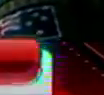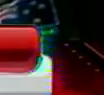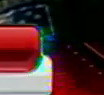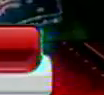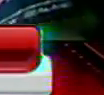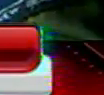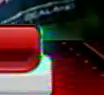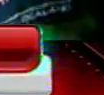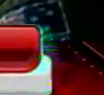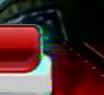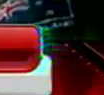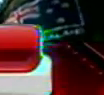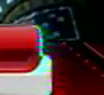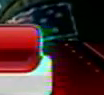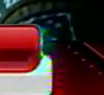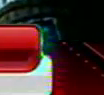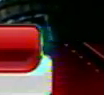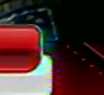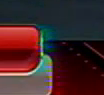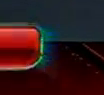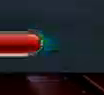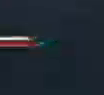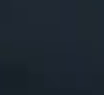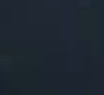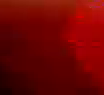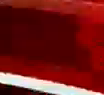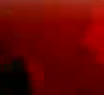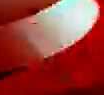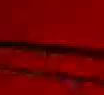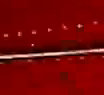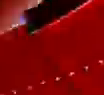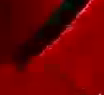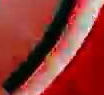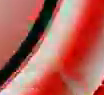Jawatankuasa waris penumpang umum tiada mangsa terselamat.